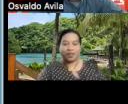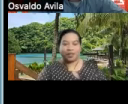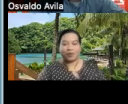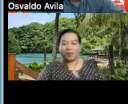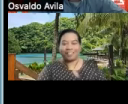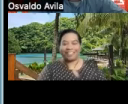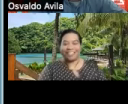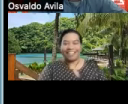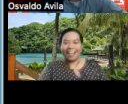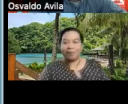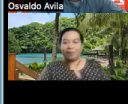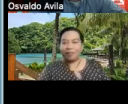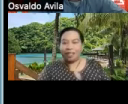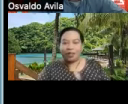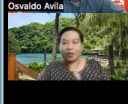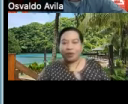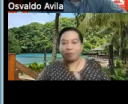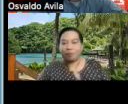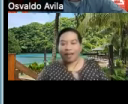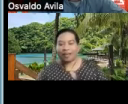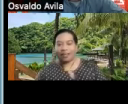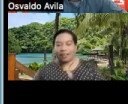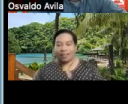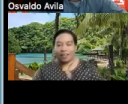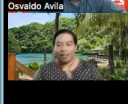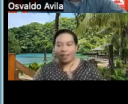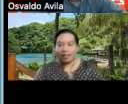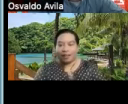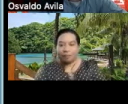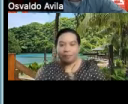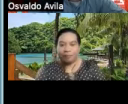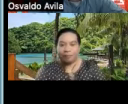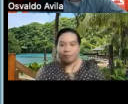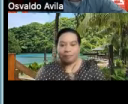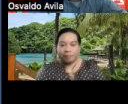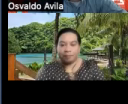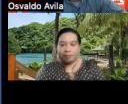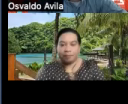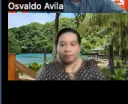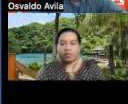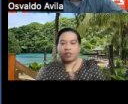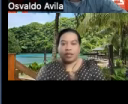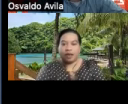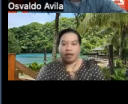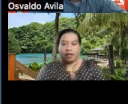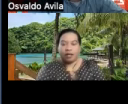Oh, I'm sorry. Can you go back? هل يمكنك العودة؟